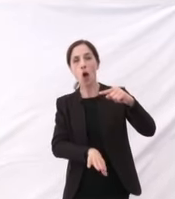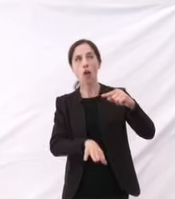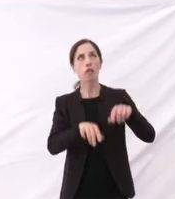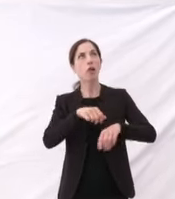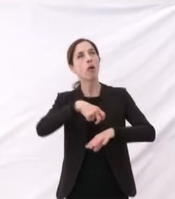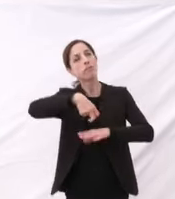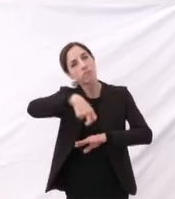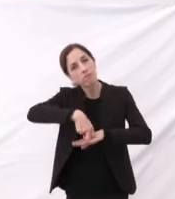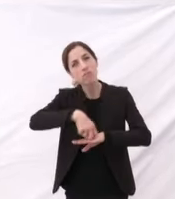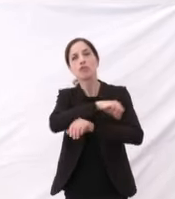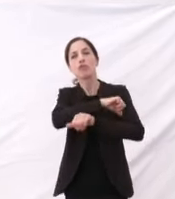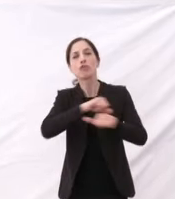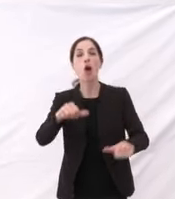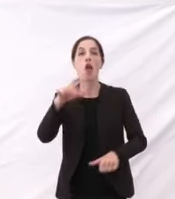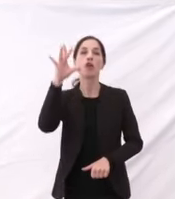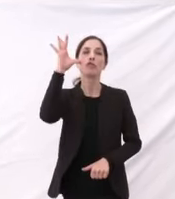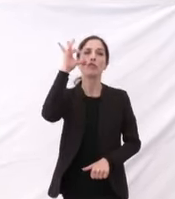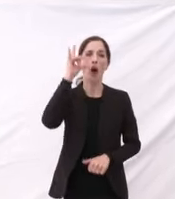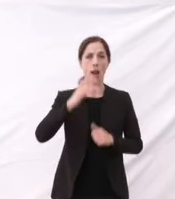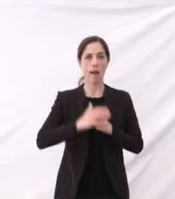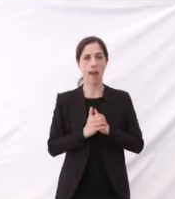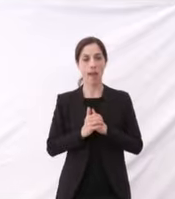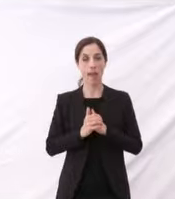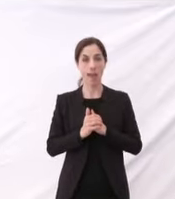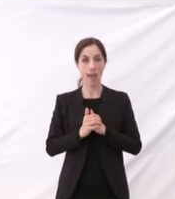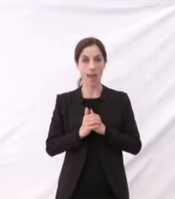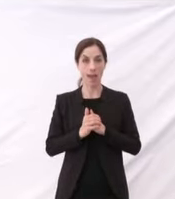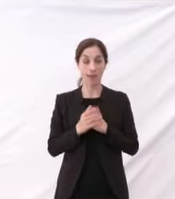donne, le donne,